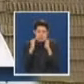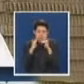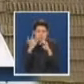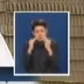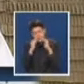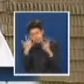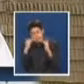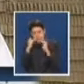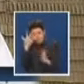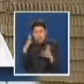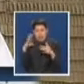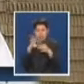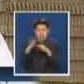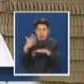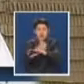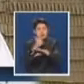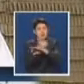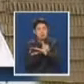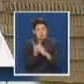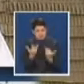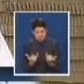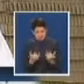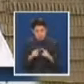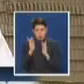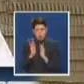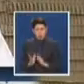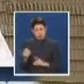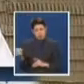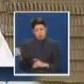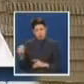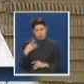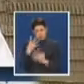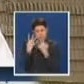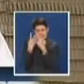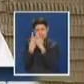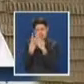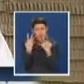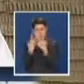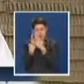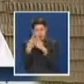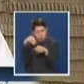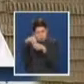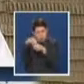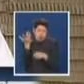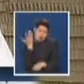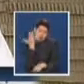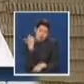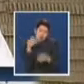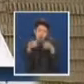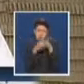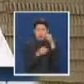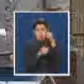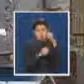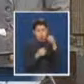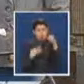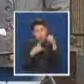ต่างๆนะครับคราวนี้ก็มีความคืบหน้าไปเยอะนะครับมีคนที่ถูกคุมขังอยู่หลังจากทางเกิดเหตุท